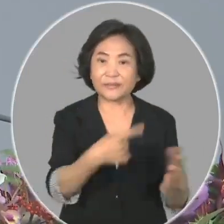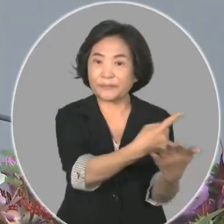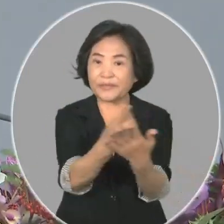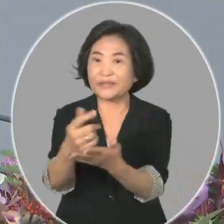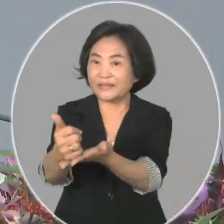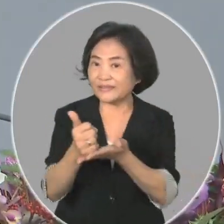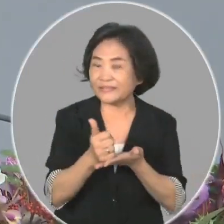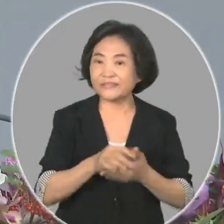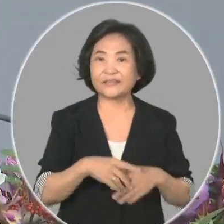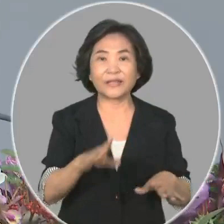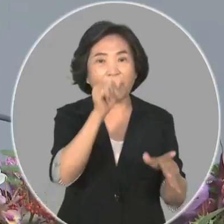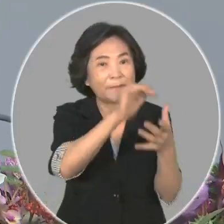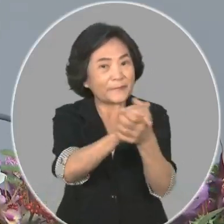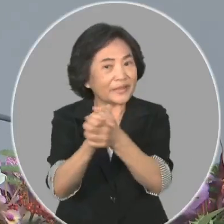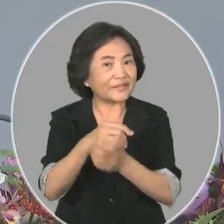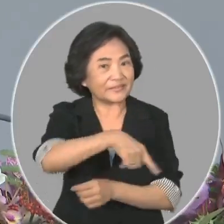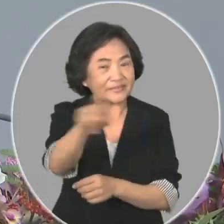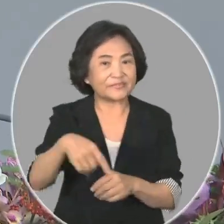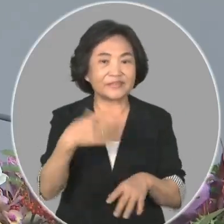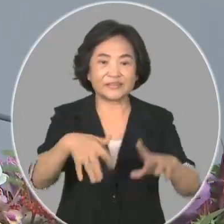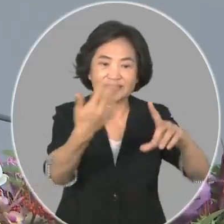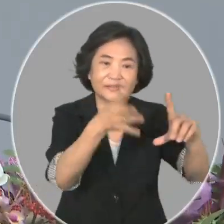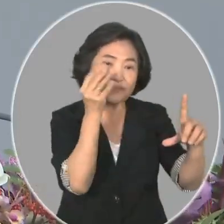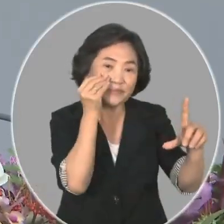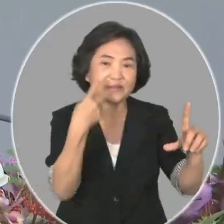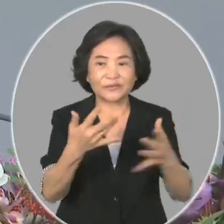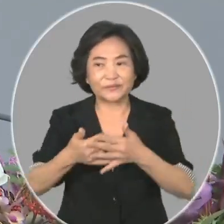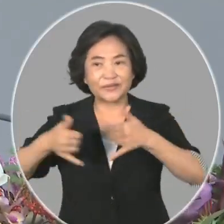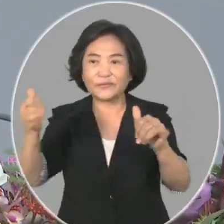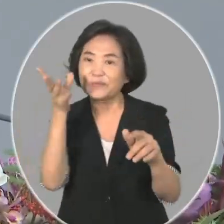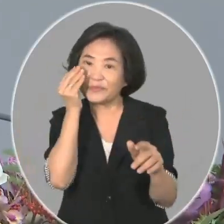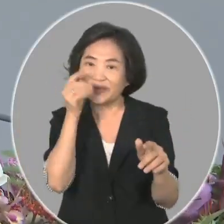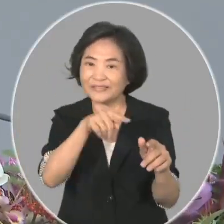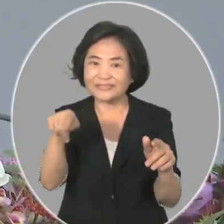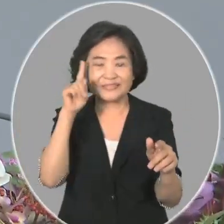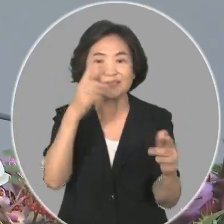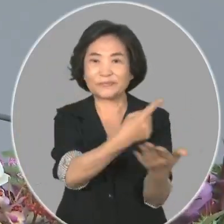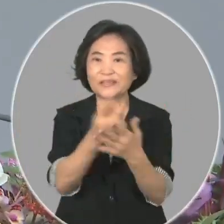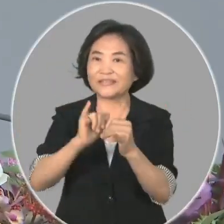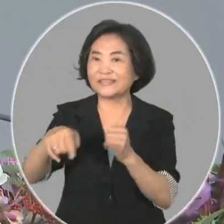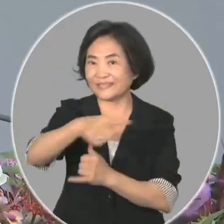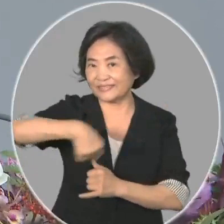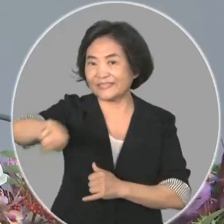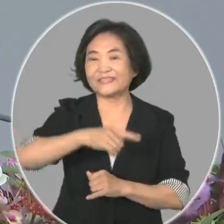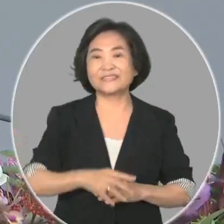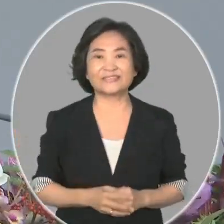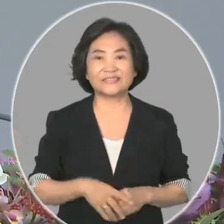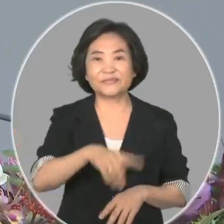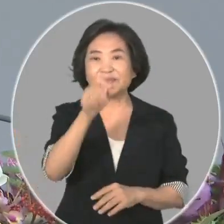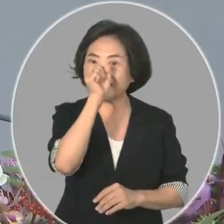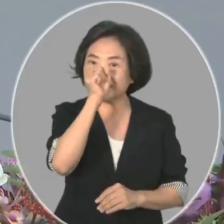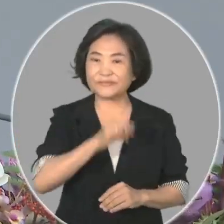宾、好朋友，收看电视和网络直播的国人同胞，大家